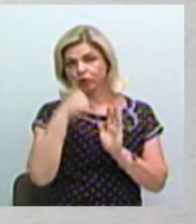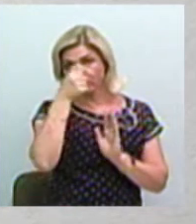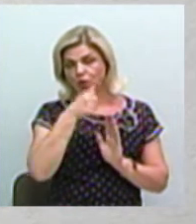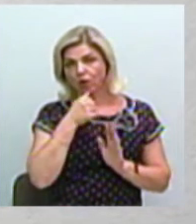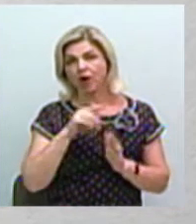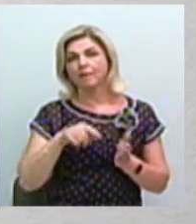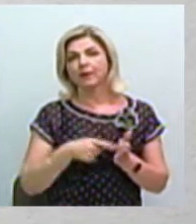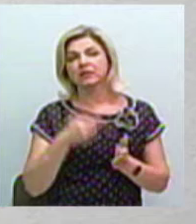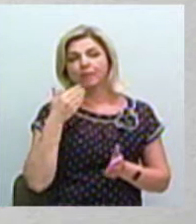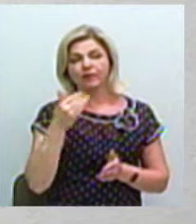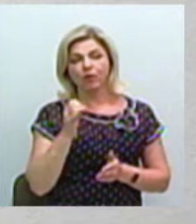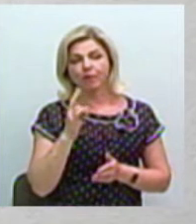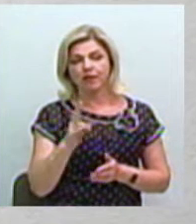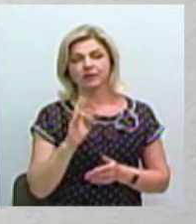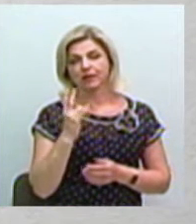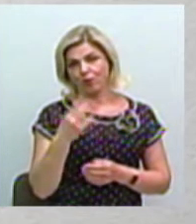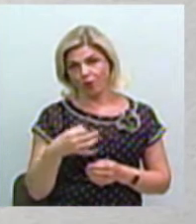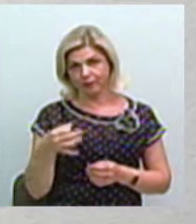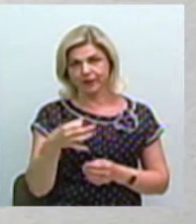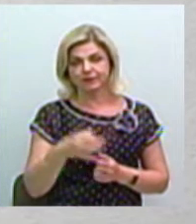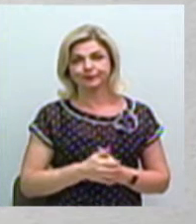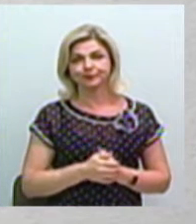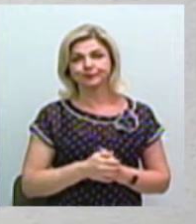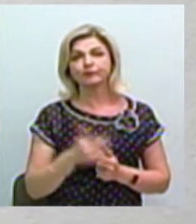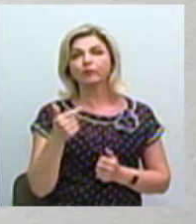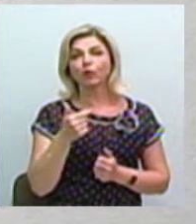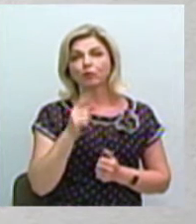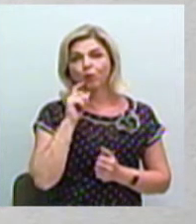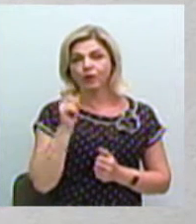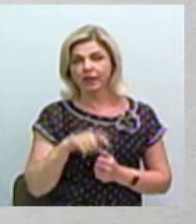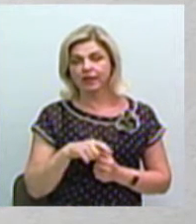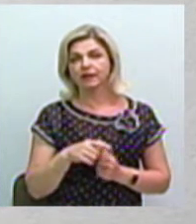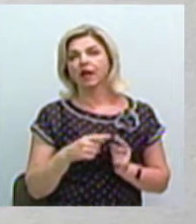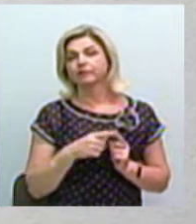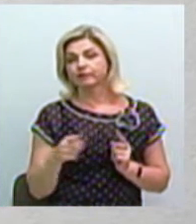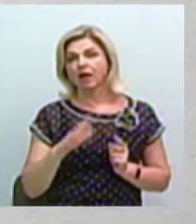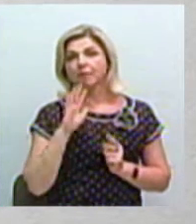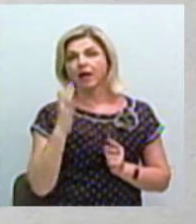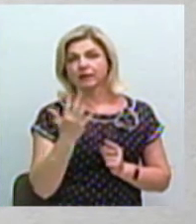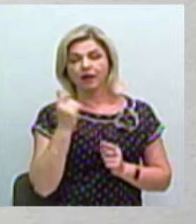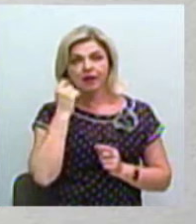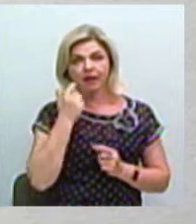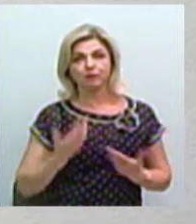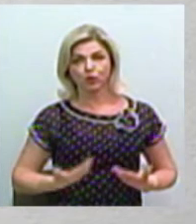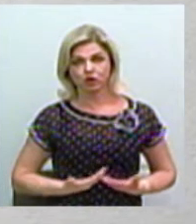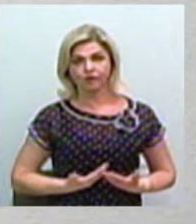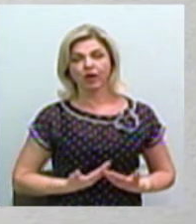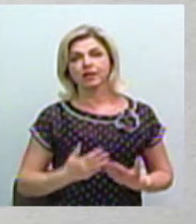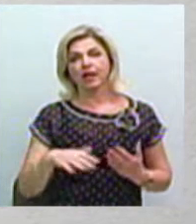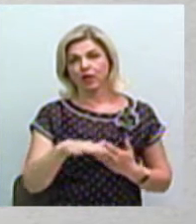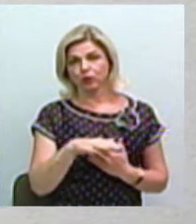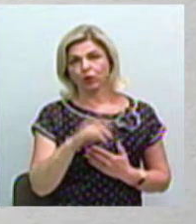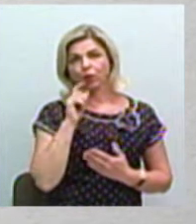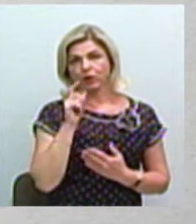місті Первомайськ Миколаївської області. Громадянин України. Протягом останніх 5 років проживає на